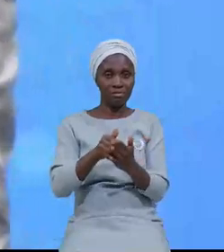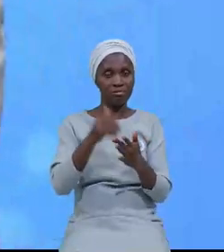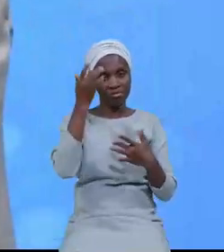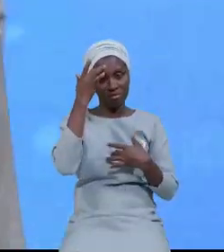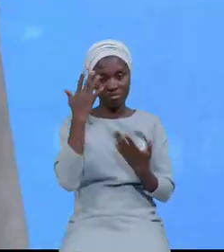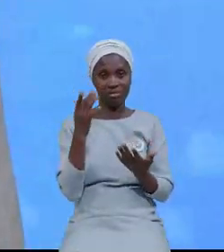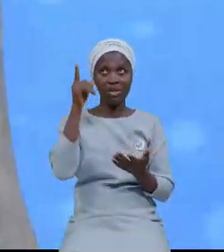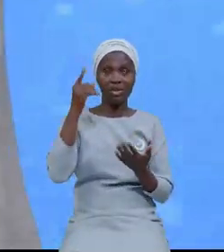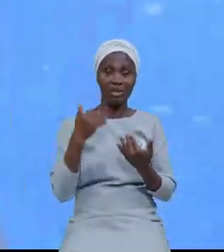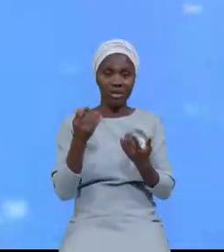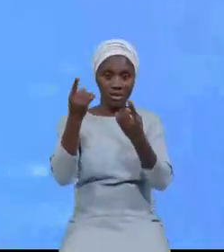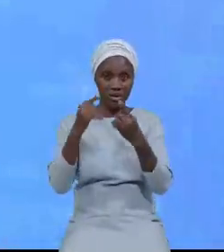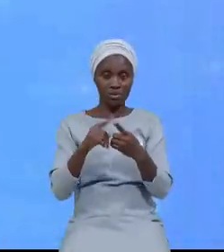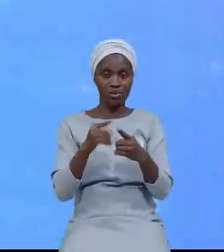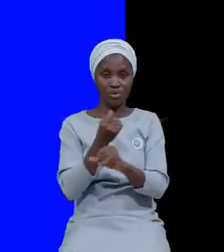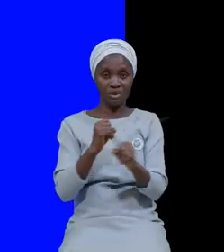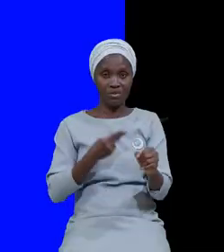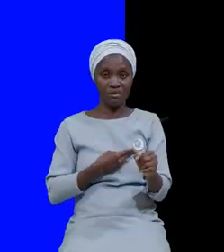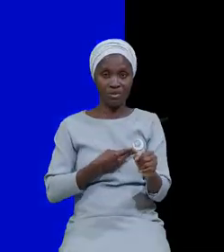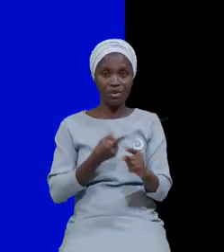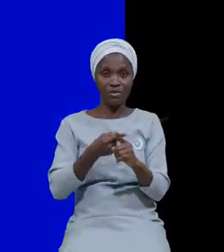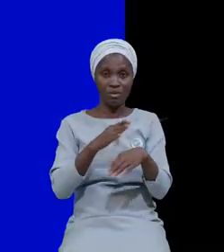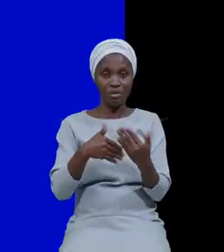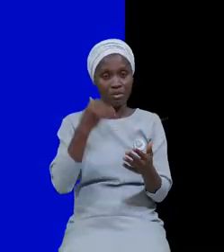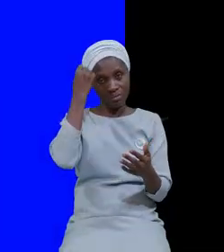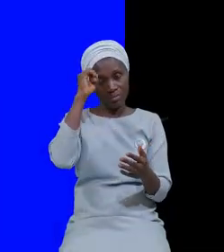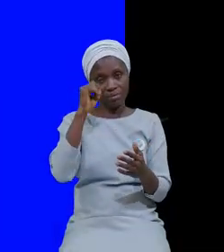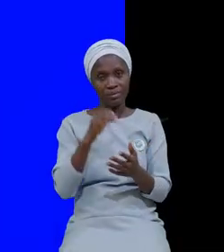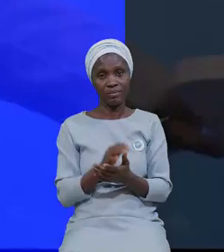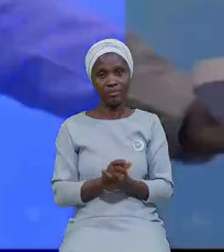venu nous sauver de toute